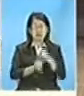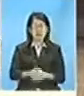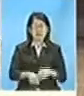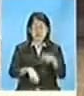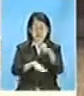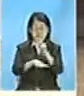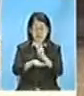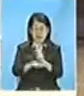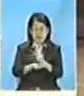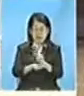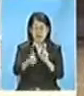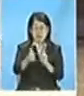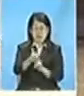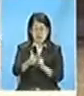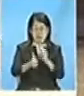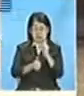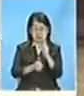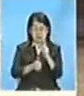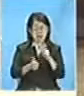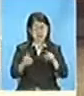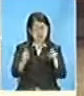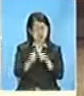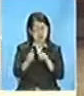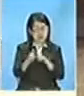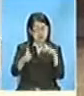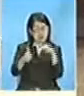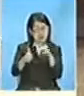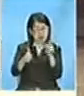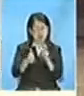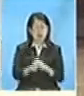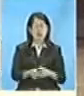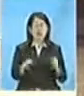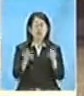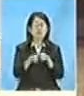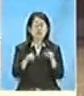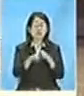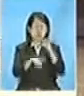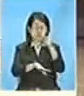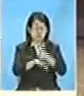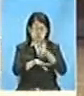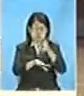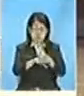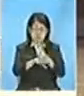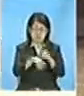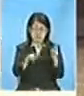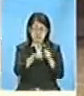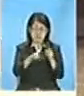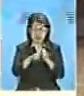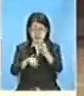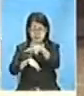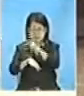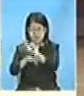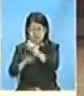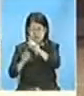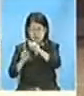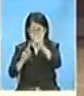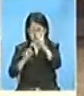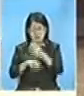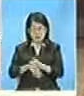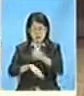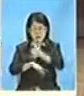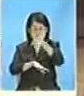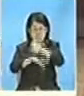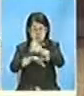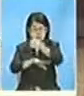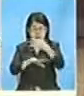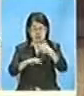1นั้นเราถือว่าเป็นผู้นำที่รองลงมาจากท่านประธานวุฒิเพราะนั้นลักษณะของ